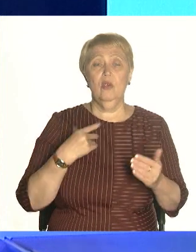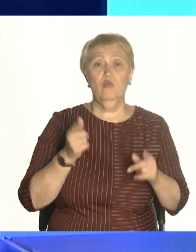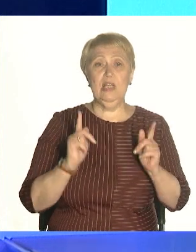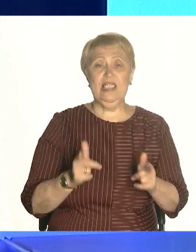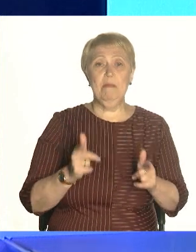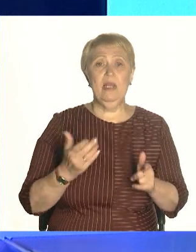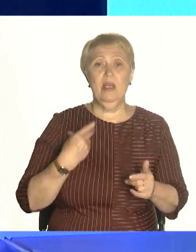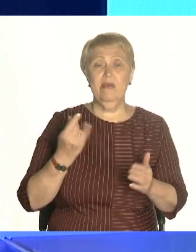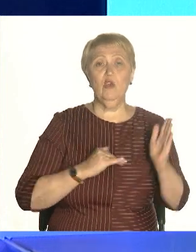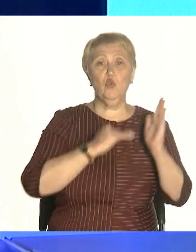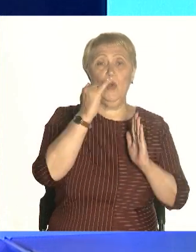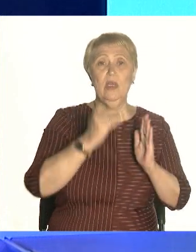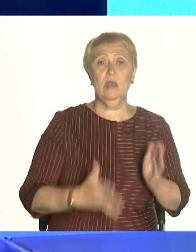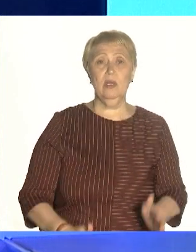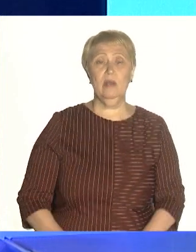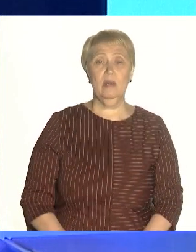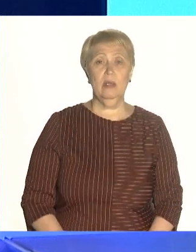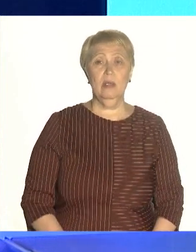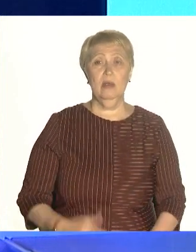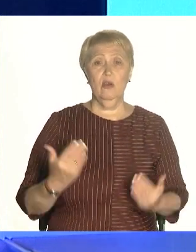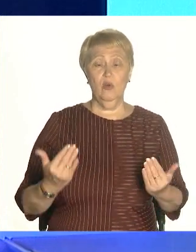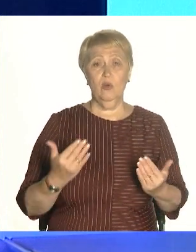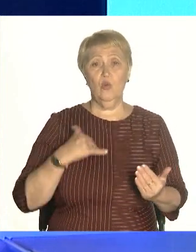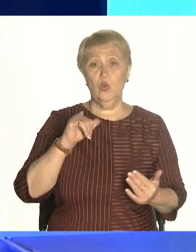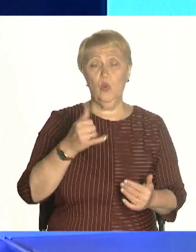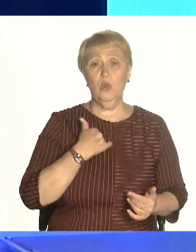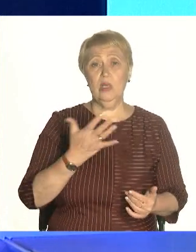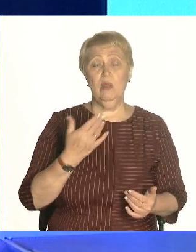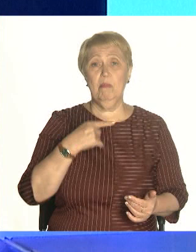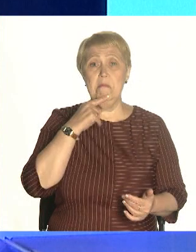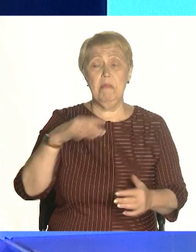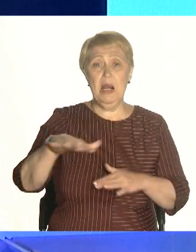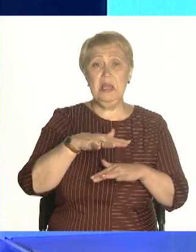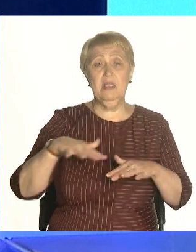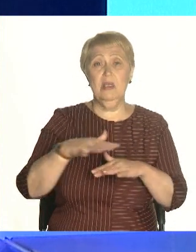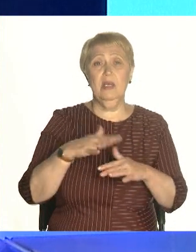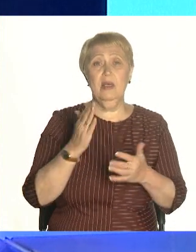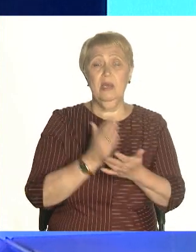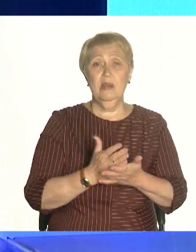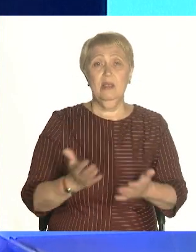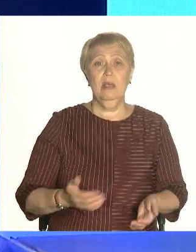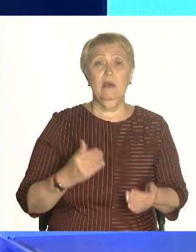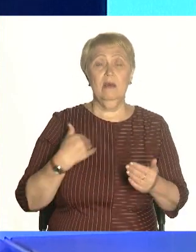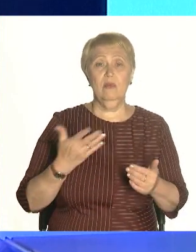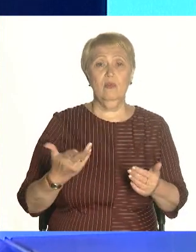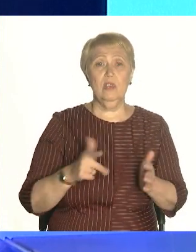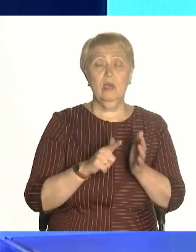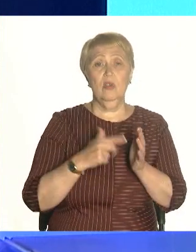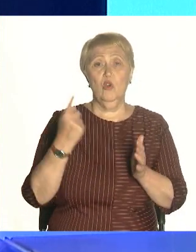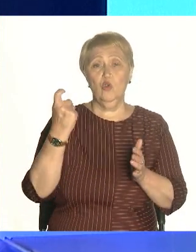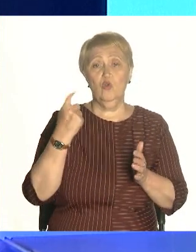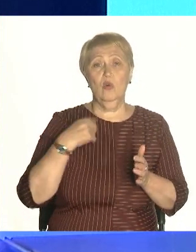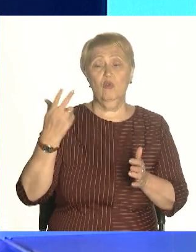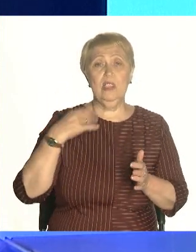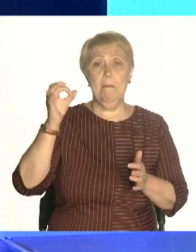и высокий. То есть у нас по России в прошлом году рост там порядка почти под 100%